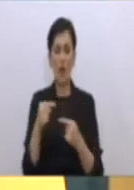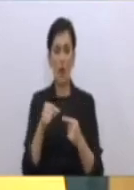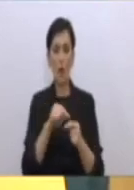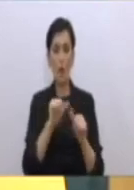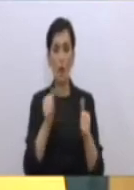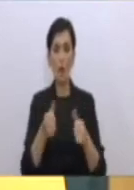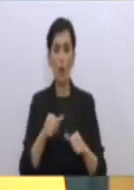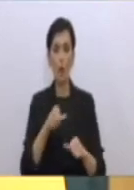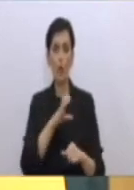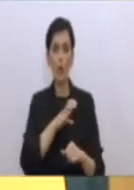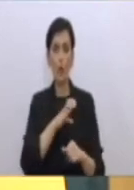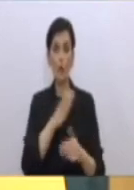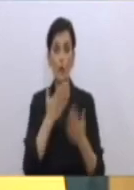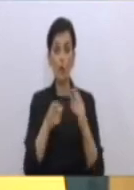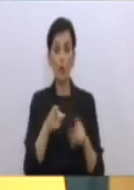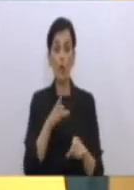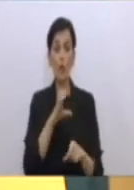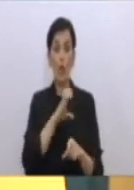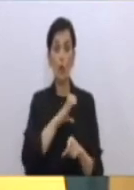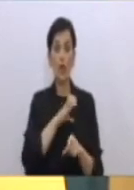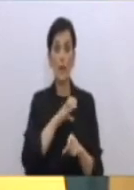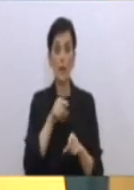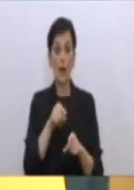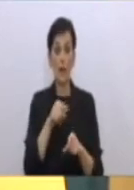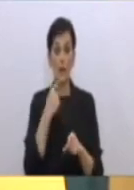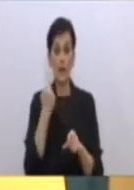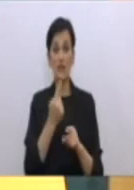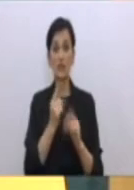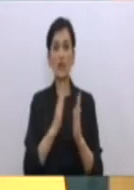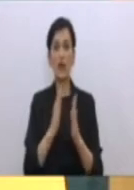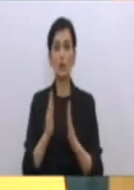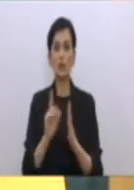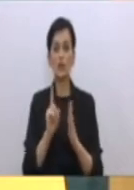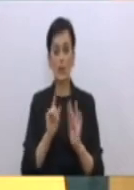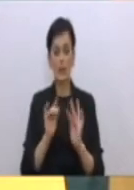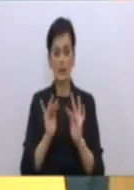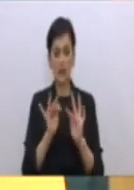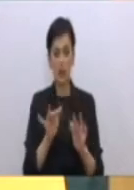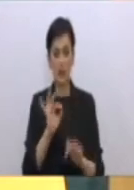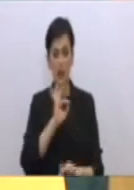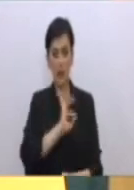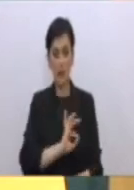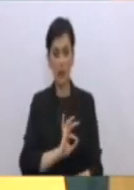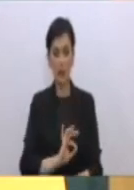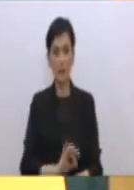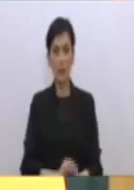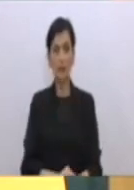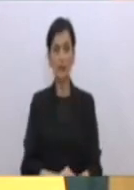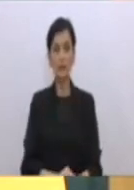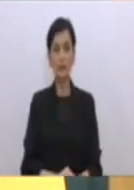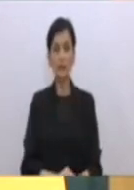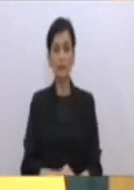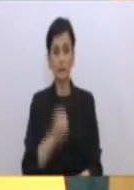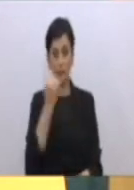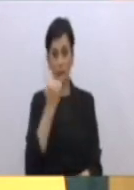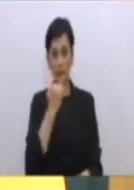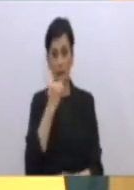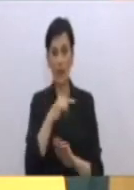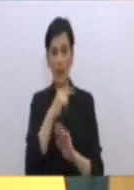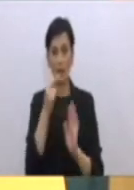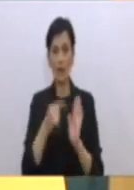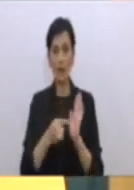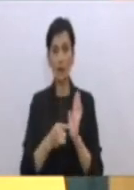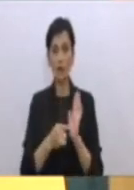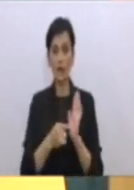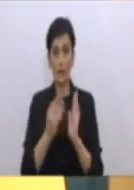გადაცემულ ქონებაზე, თუ ეს ქონება ამავე წლით განსაზღვრულ რაიმე საქმიანობაში გამოიყენებოდა. Მადლობა, კითხვები თუ